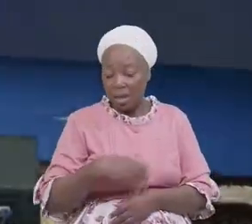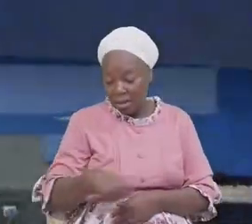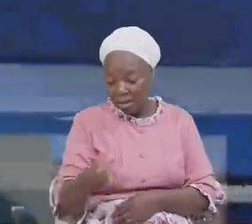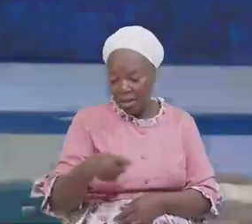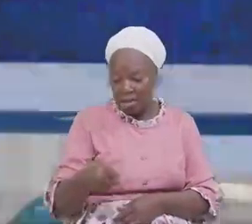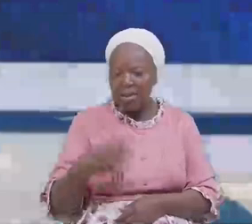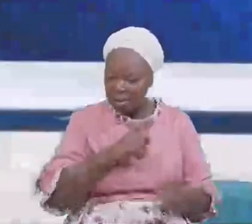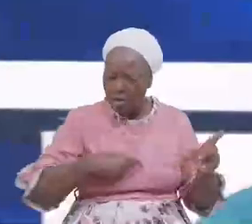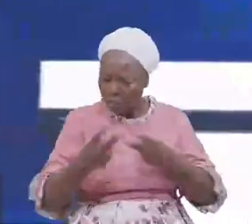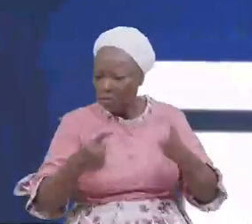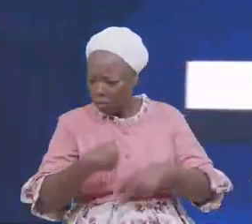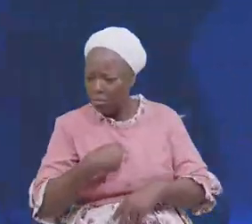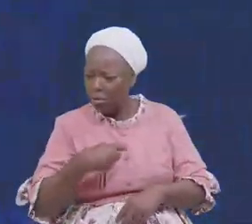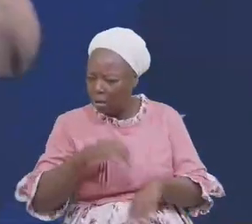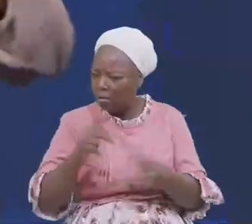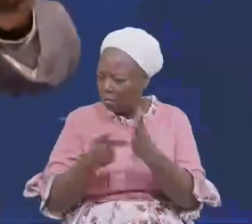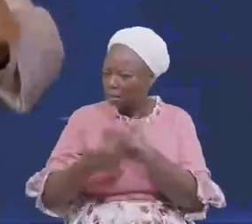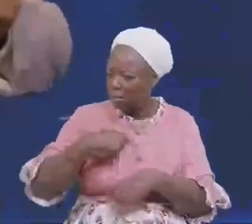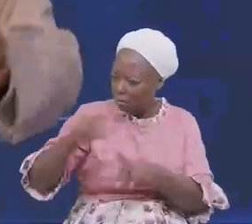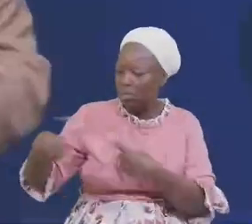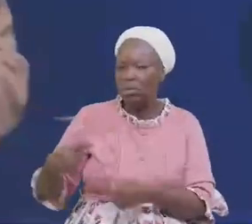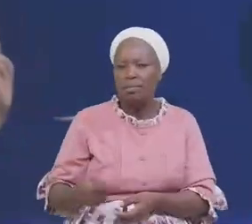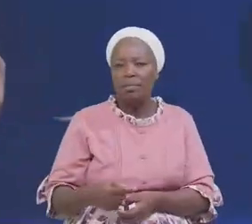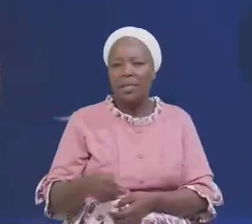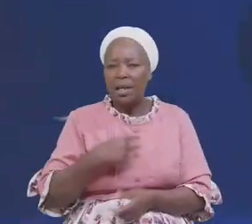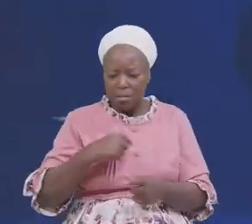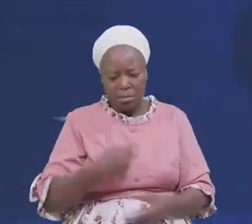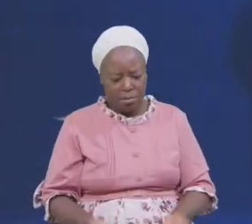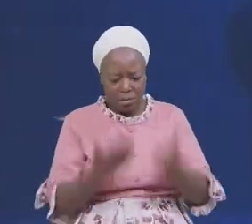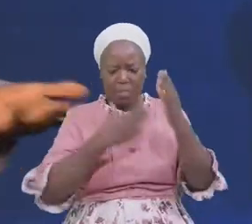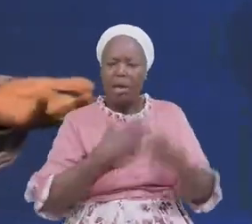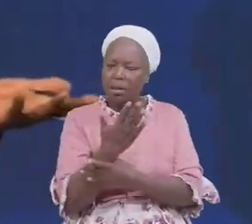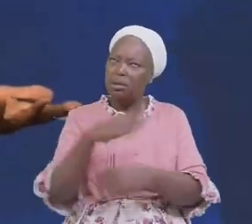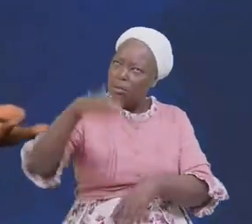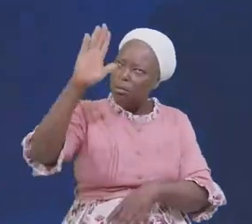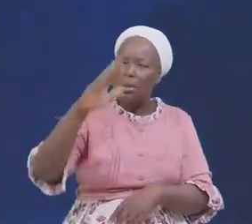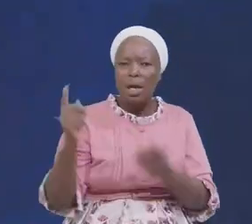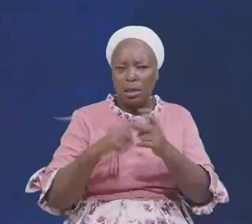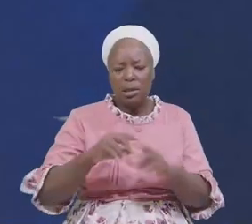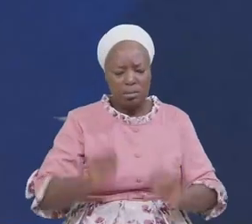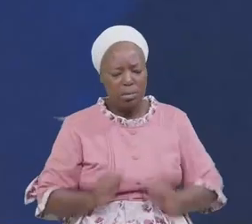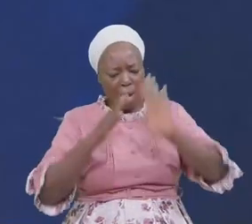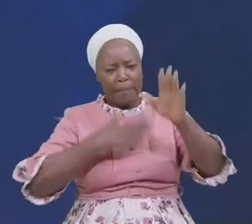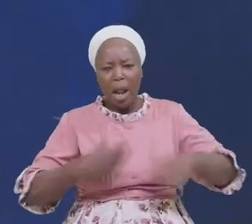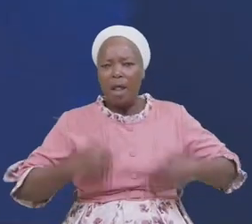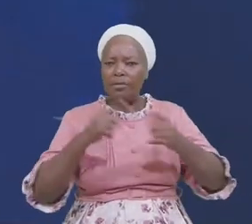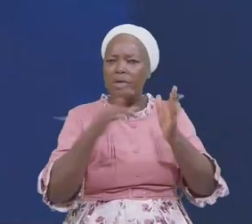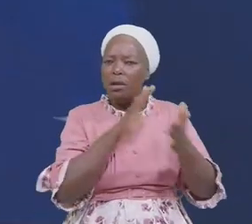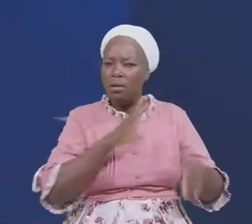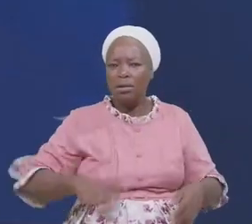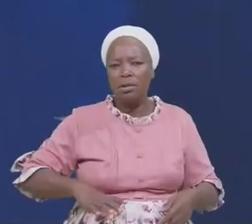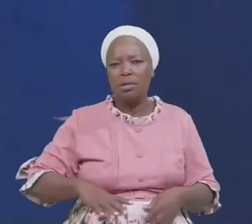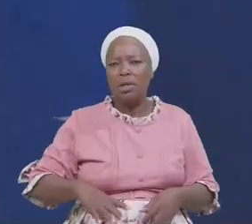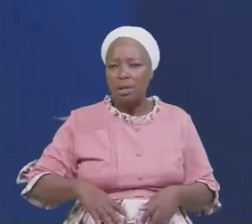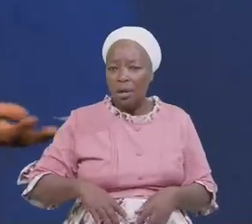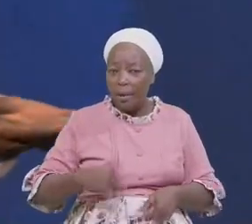Et il dit, le Seigneur m'a visité, j'ai levé ma main, j'ai donné ma vie au Seigneur,